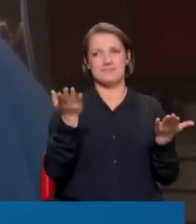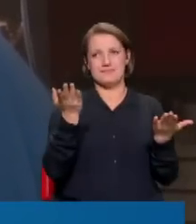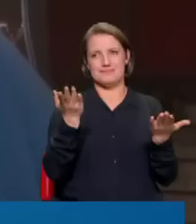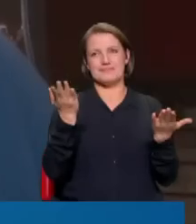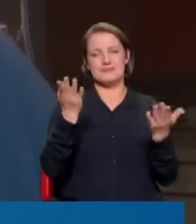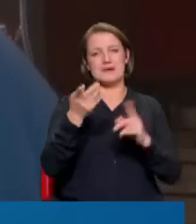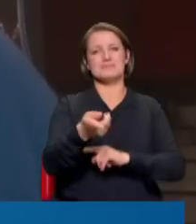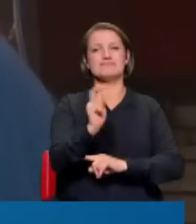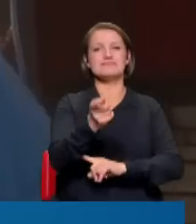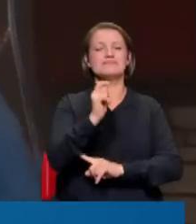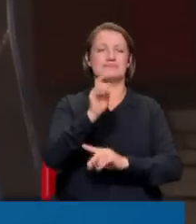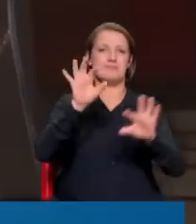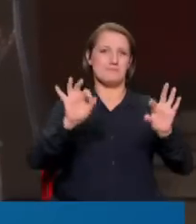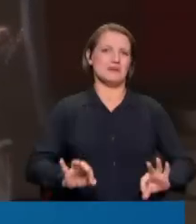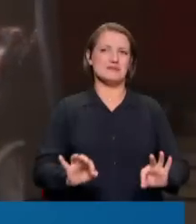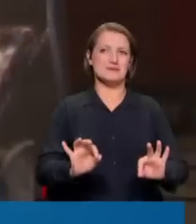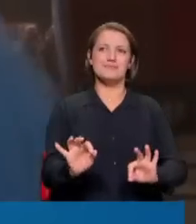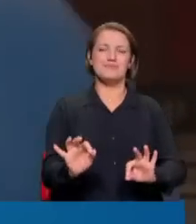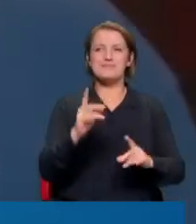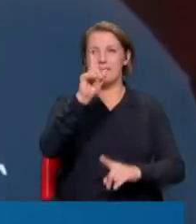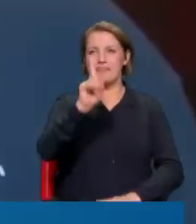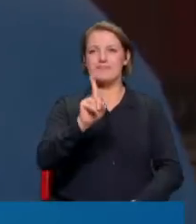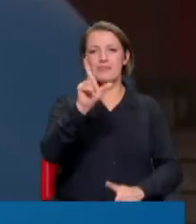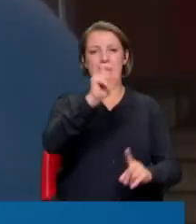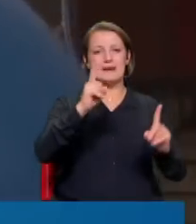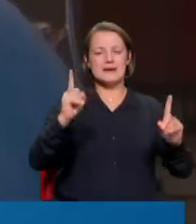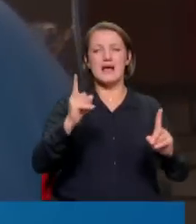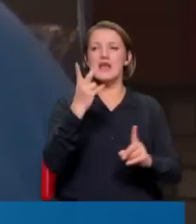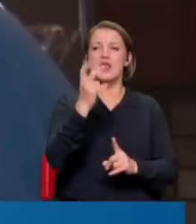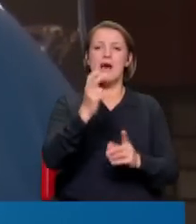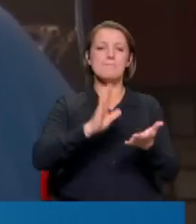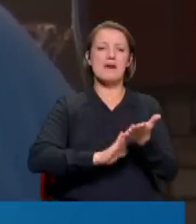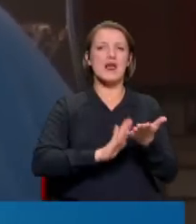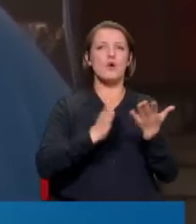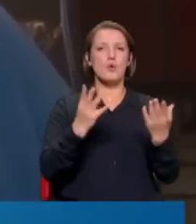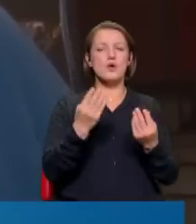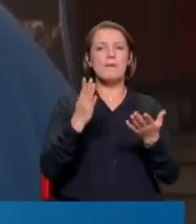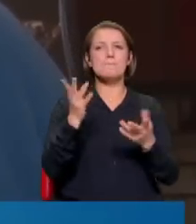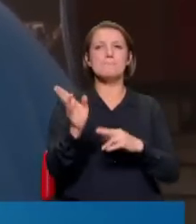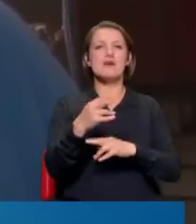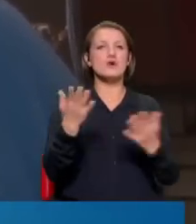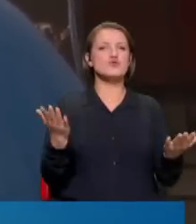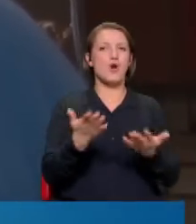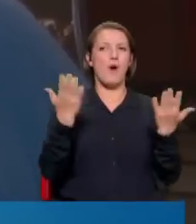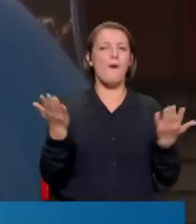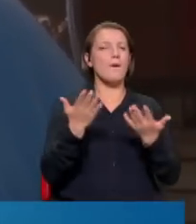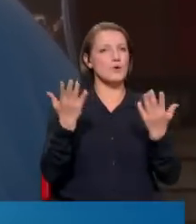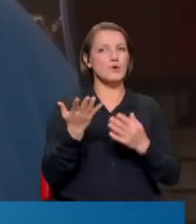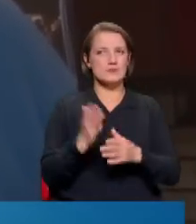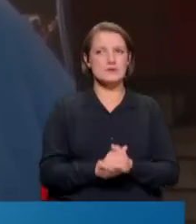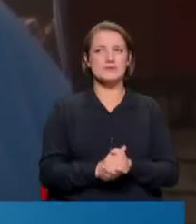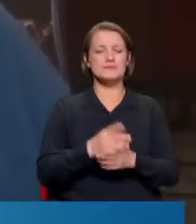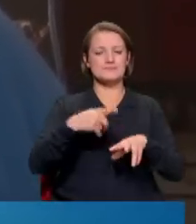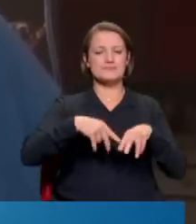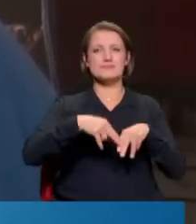av sezonumuz açtık ilk bir ay 2 ay bereketli geçiyor balıklarımız çok verimlilik var